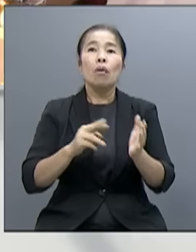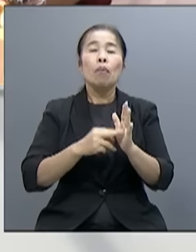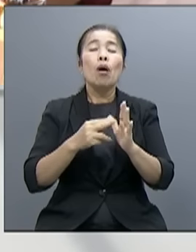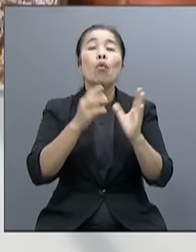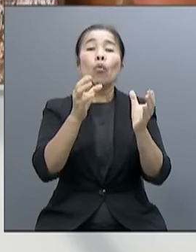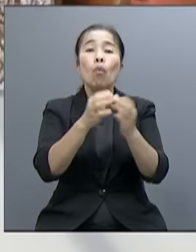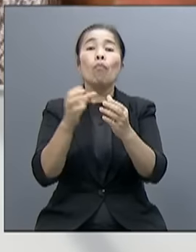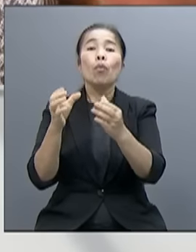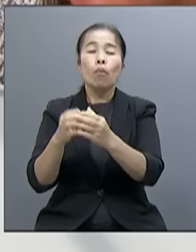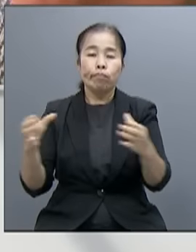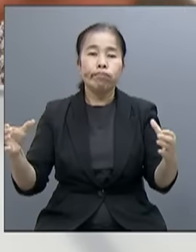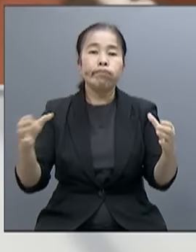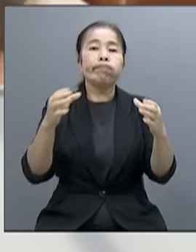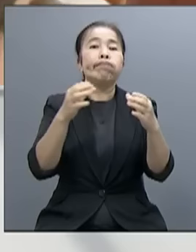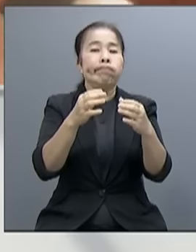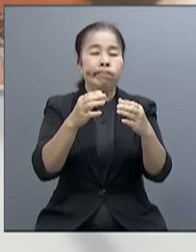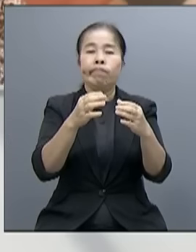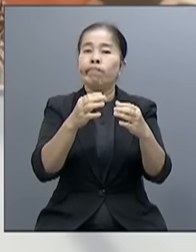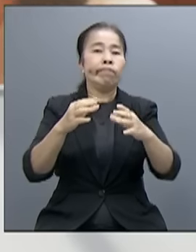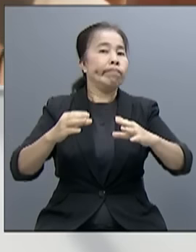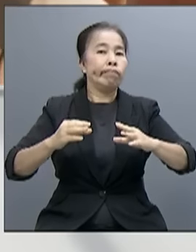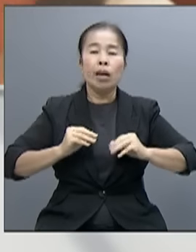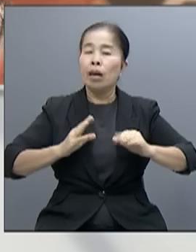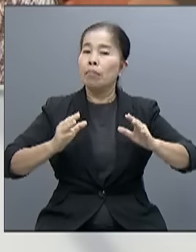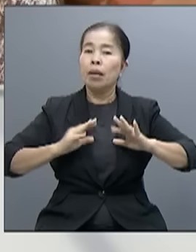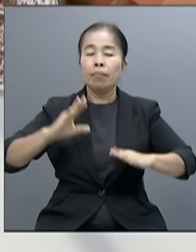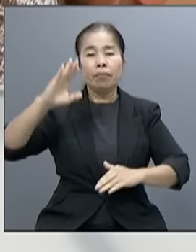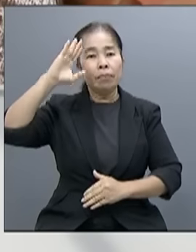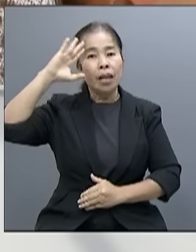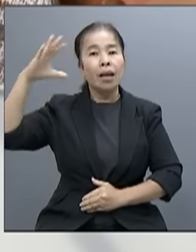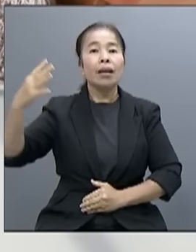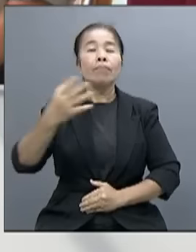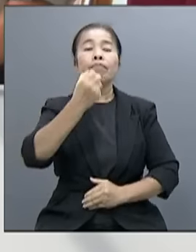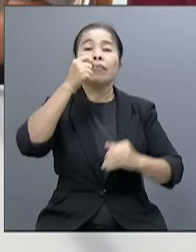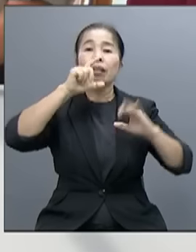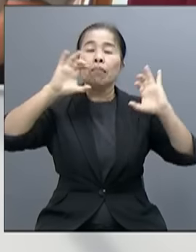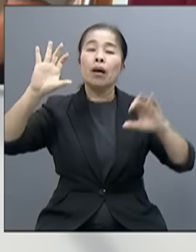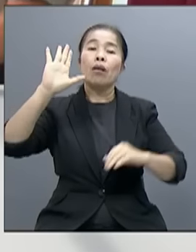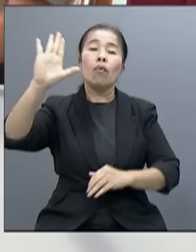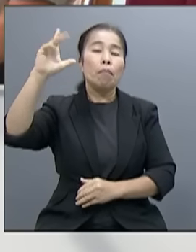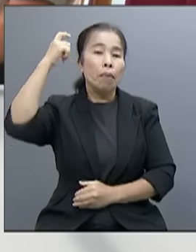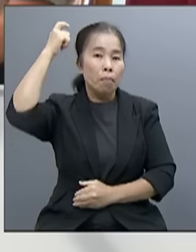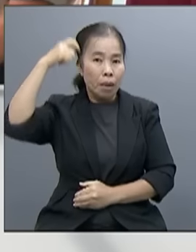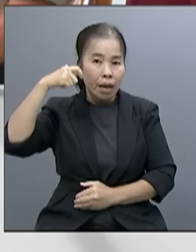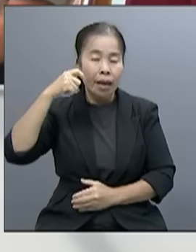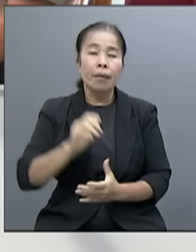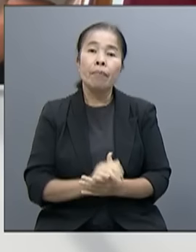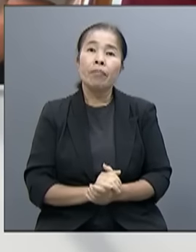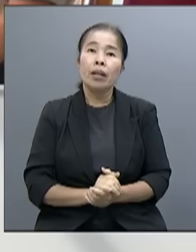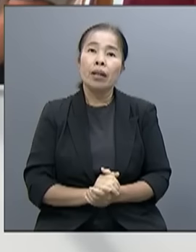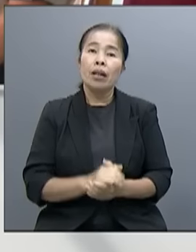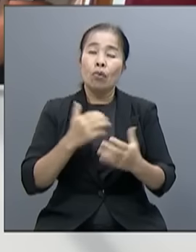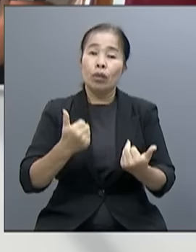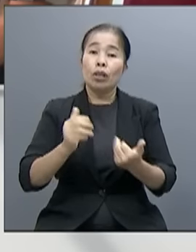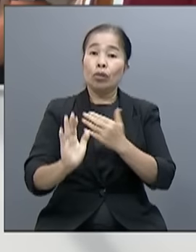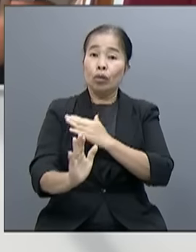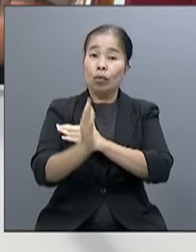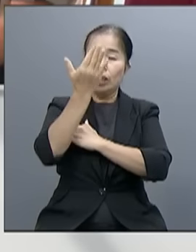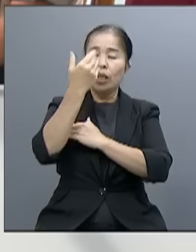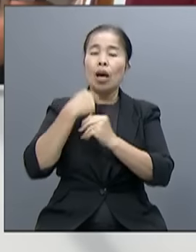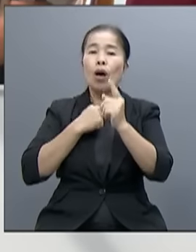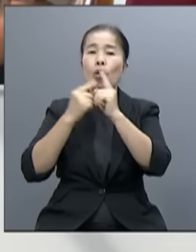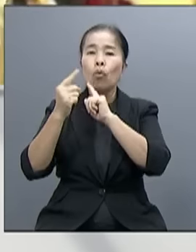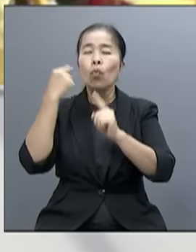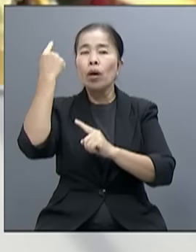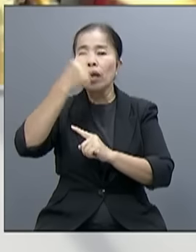ที่รวมตัวกันต่อต้านรัฐบาลเผด็จการทหารเมียนมาทั้งสิ้นเมื่อเช้านี้ดิฉันคุยกับรองศาสตราจารย์ดุลยภาพปรีชารัตน์โครงการเ